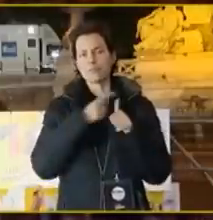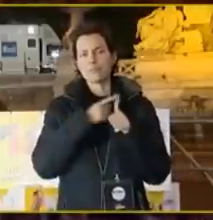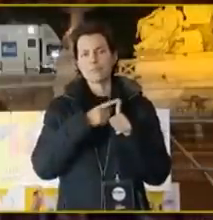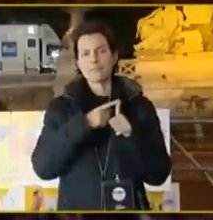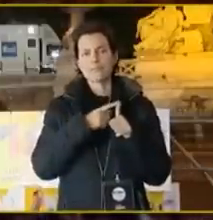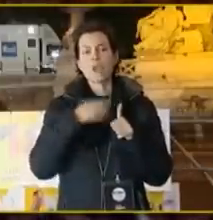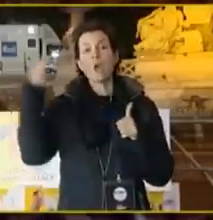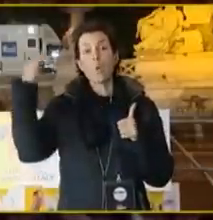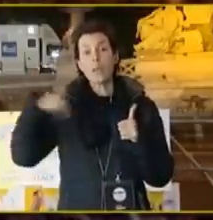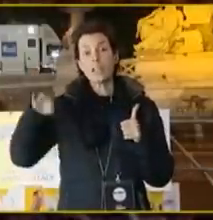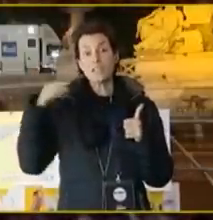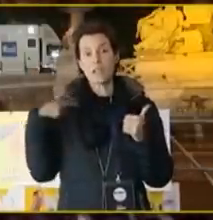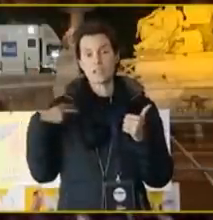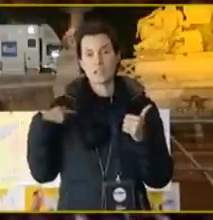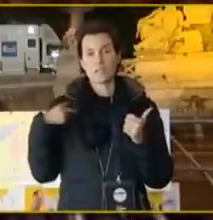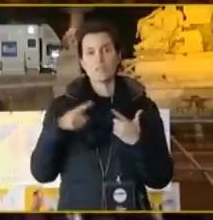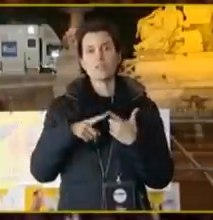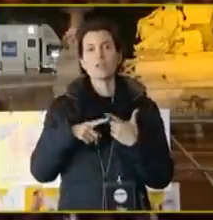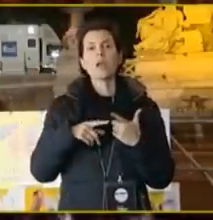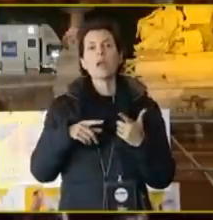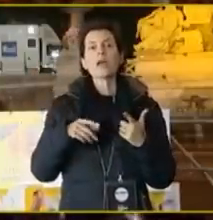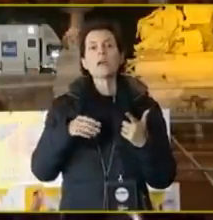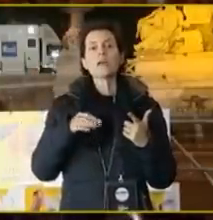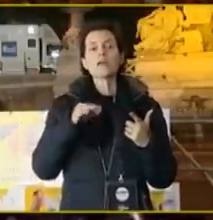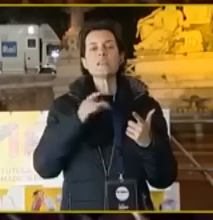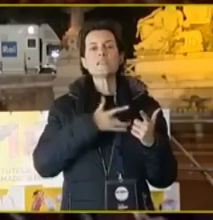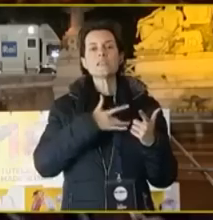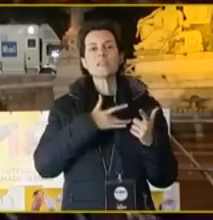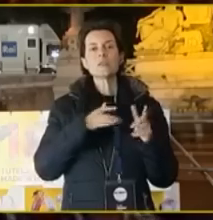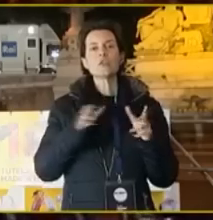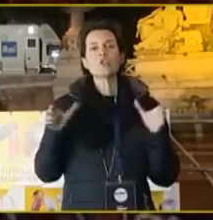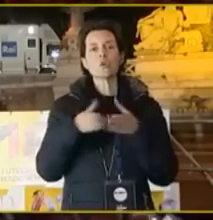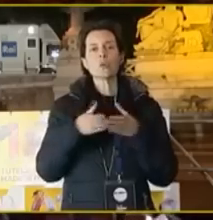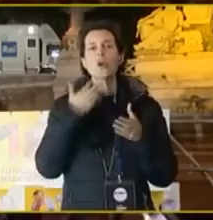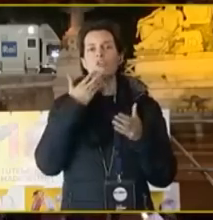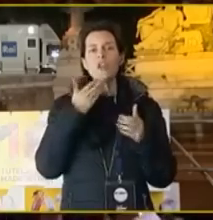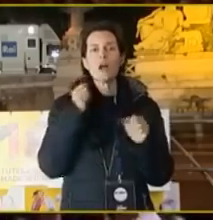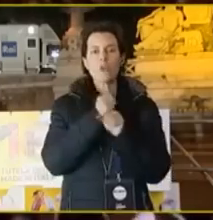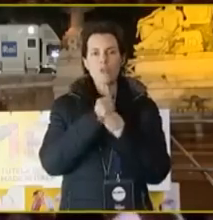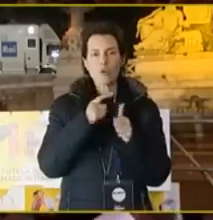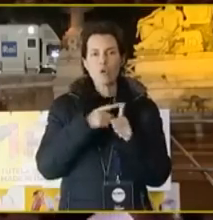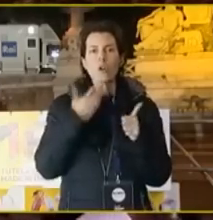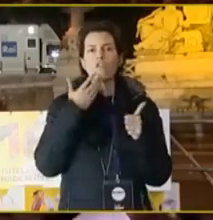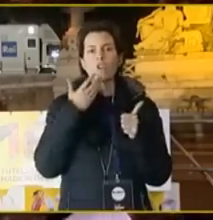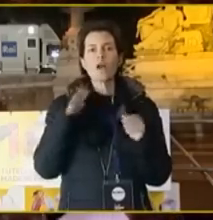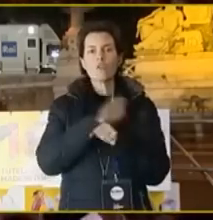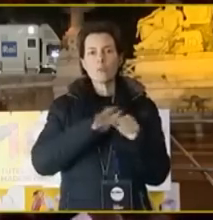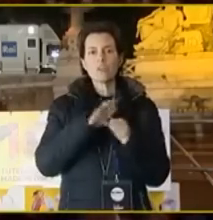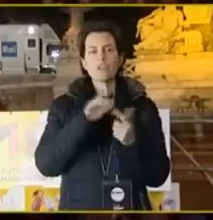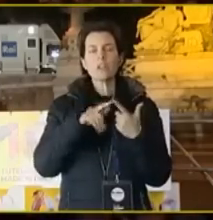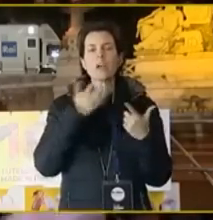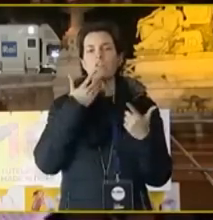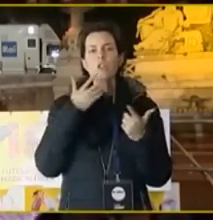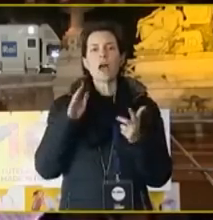della vita e il massimo senso della comunità. Vogliamo un lavoro, vogliamo una famiglia, vogliamo una casa, ma con il sistema che c'è